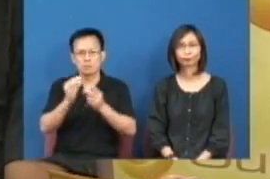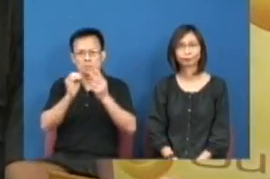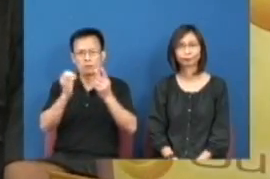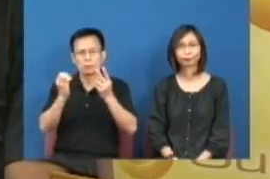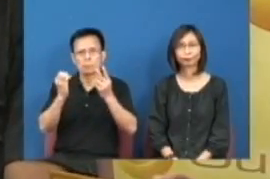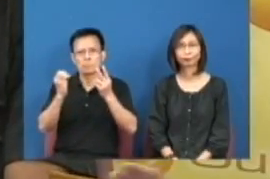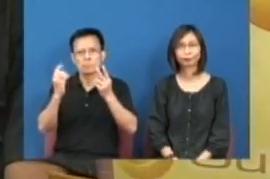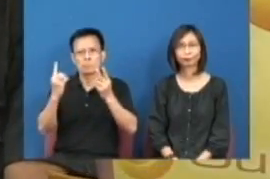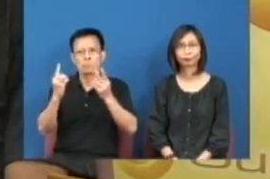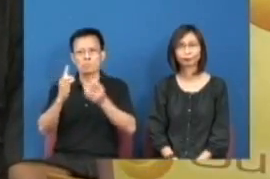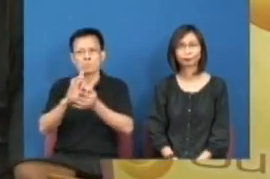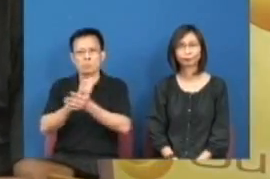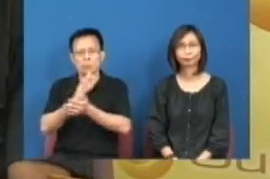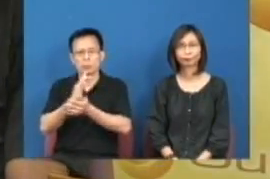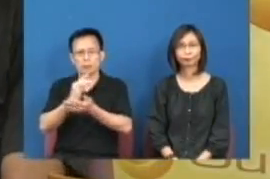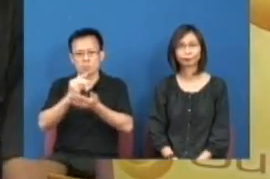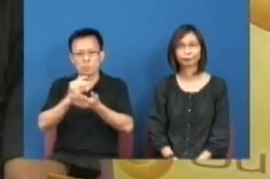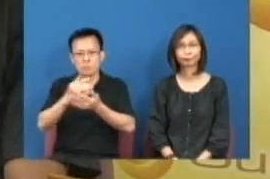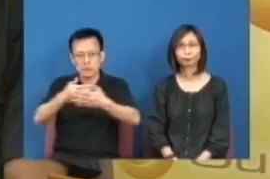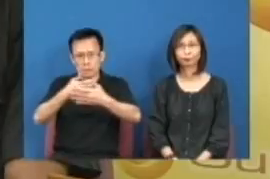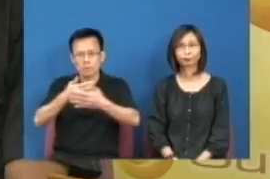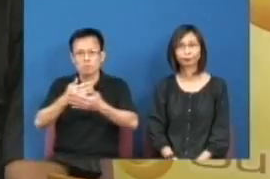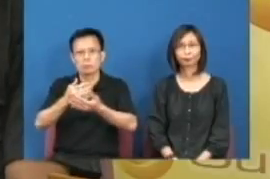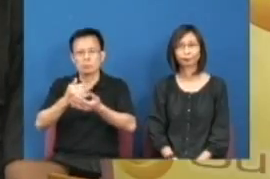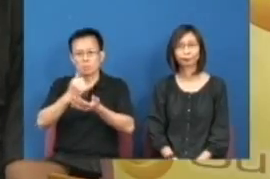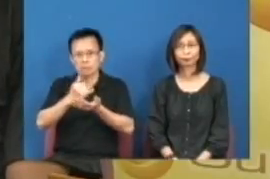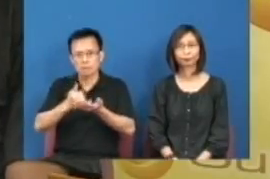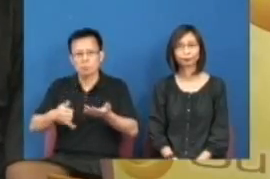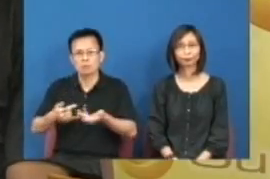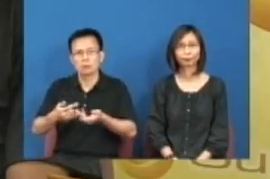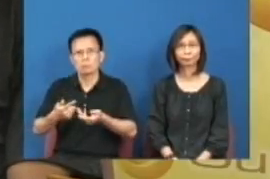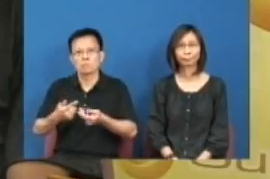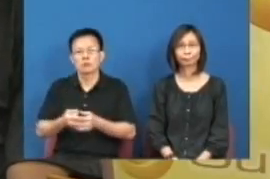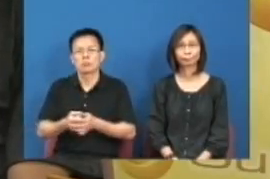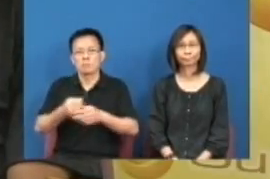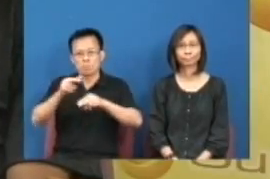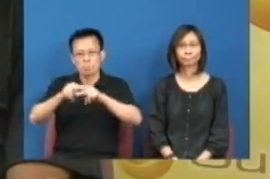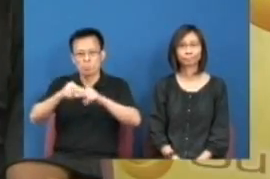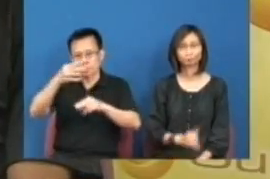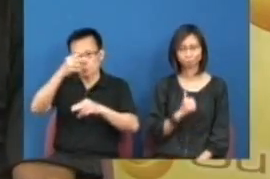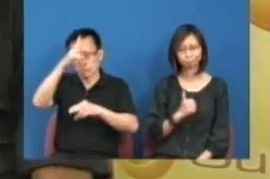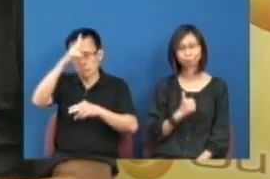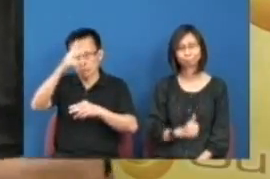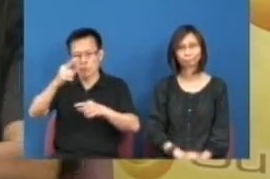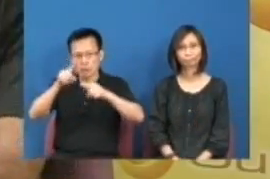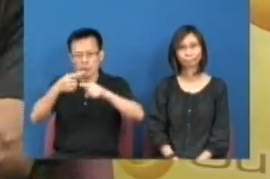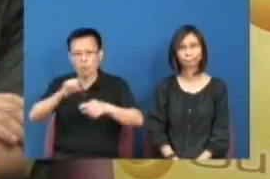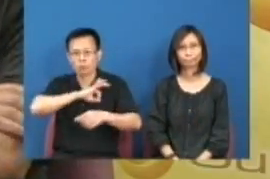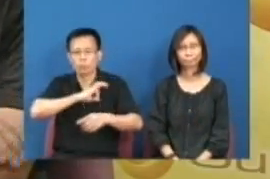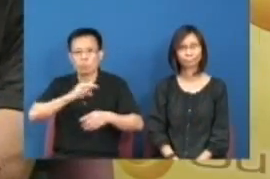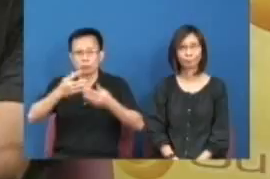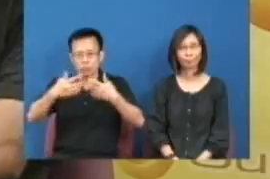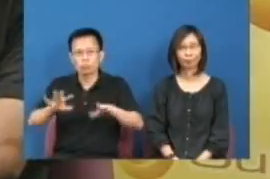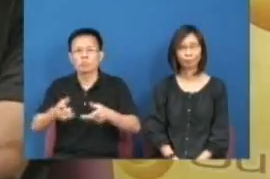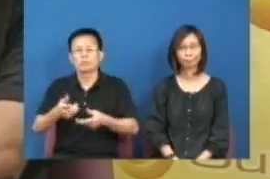差不多離任了。其實到底在共產黨開完大會之後，他會不會調任都不知道。你看到觀察有幾